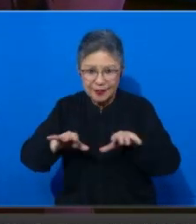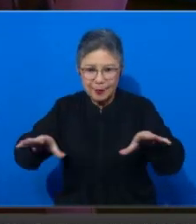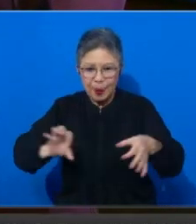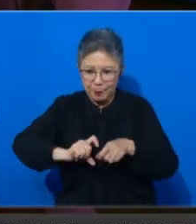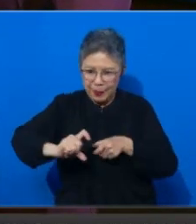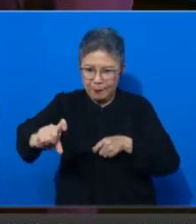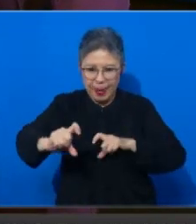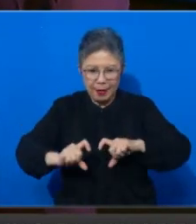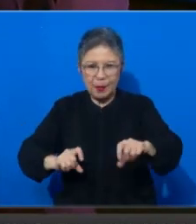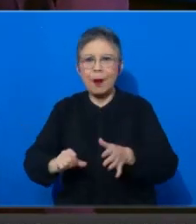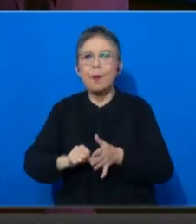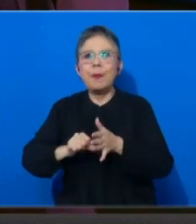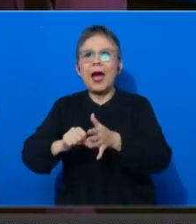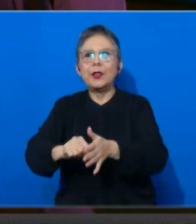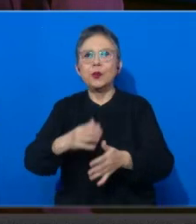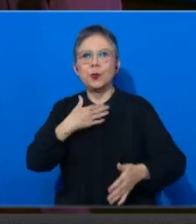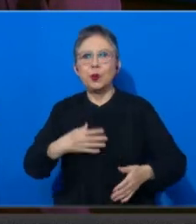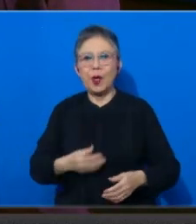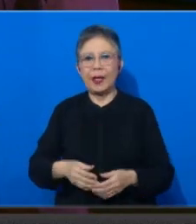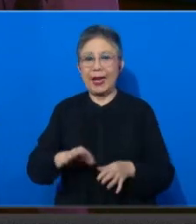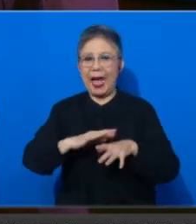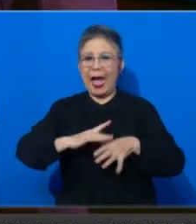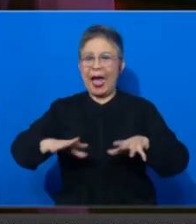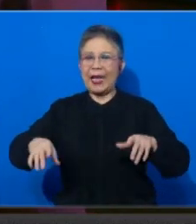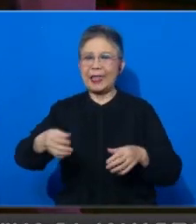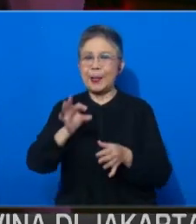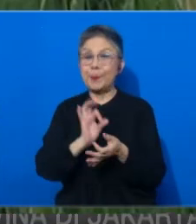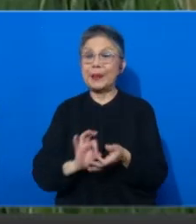pipa untuk membantu memenuhi kebutuhan air bersih.